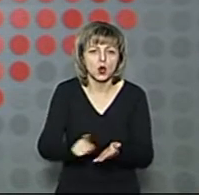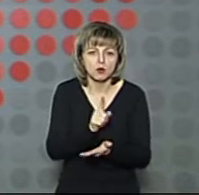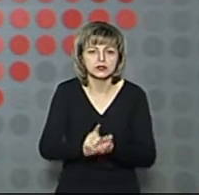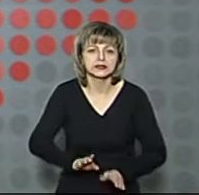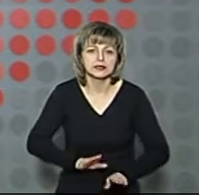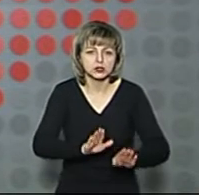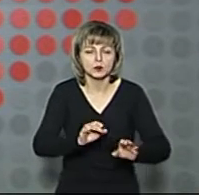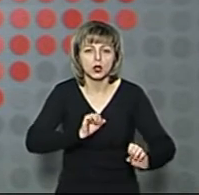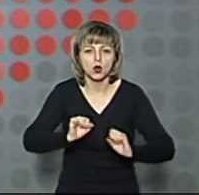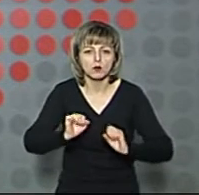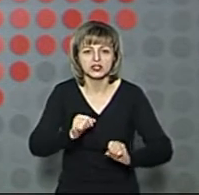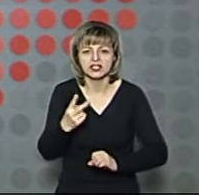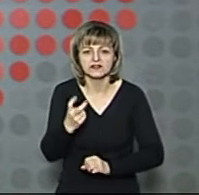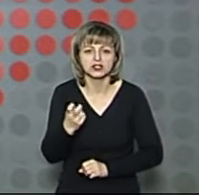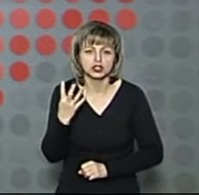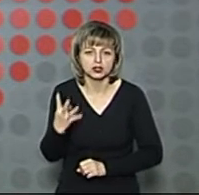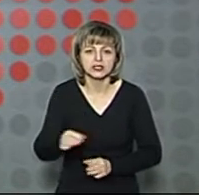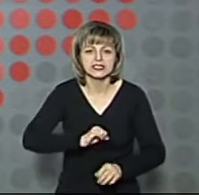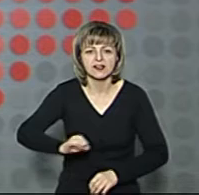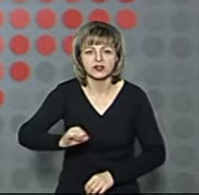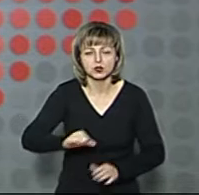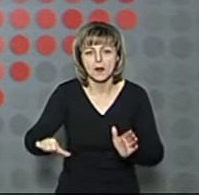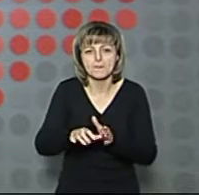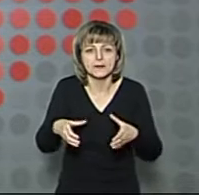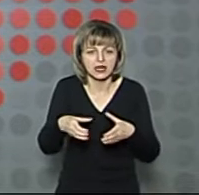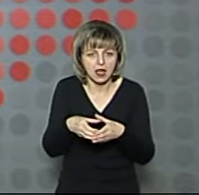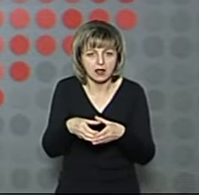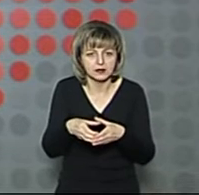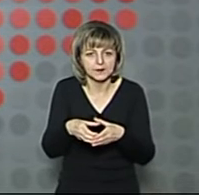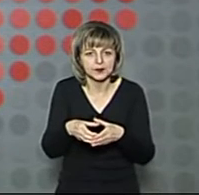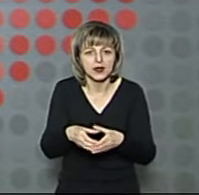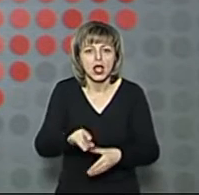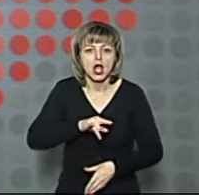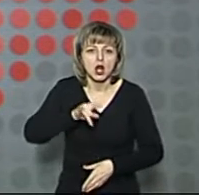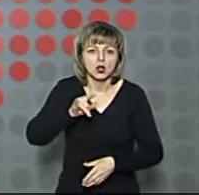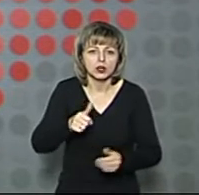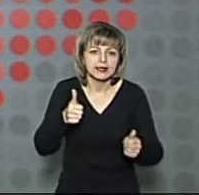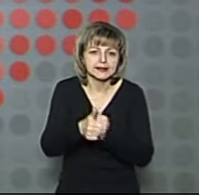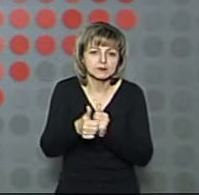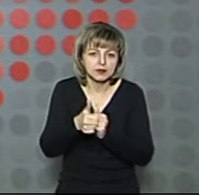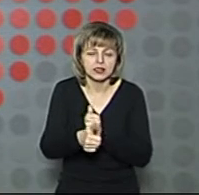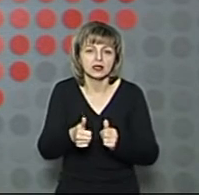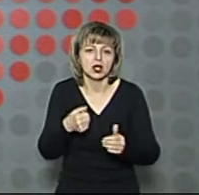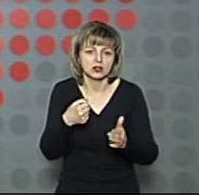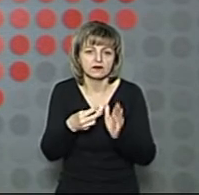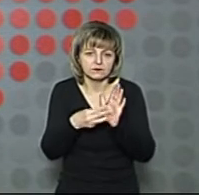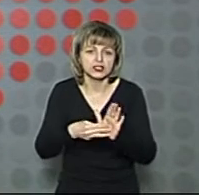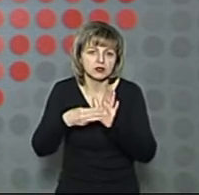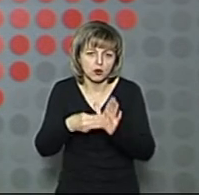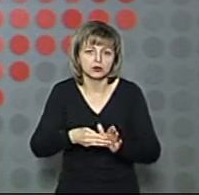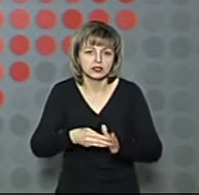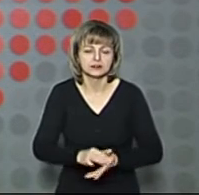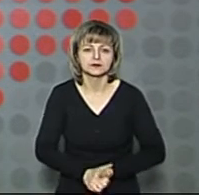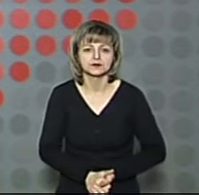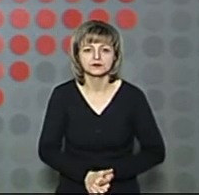обов'язки заступника командира 204-ї Севастопольської бригади Андрій Тюренков. Льотна зміна триває до 8 годин. Оксана